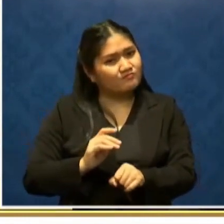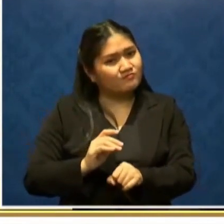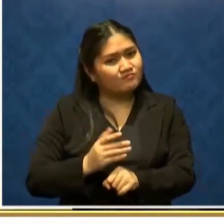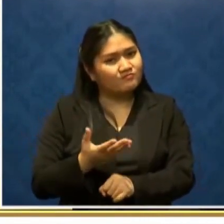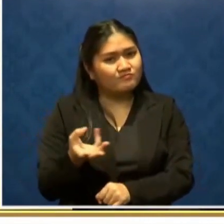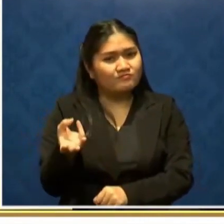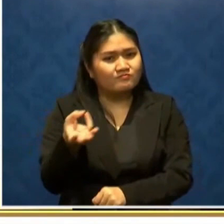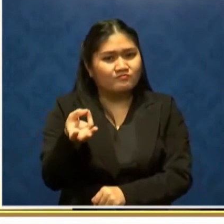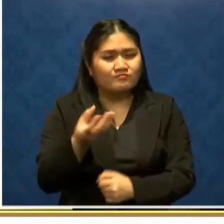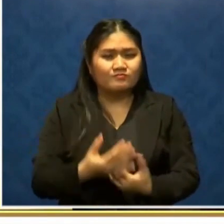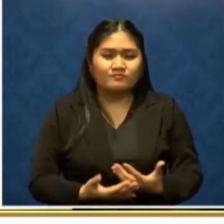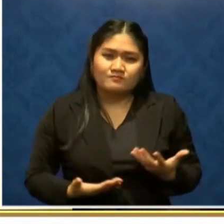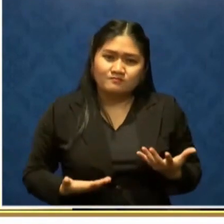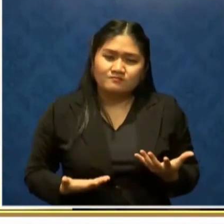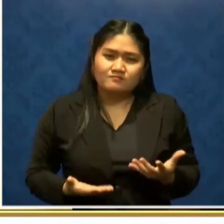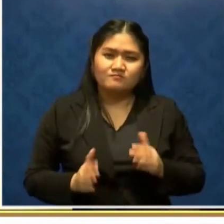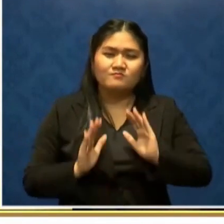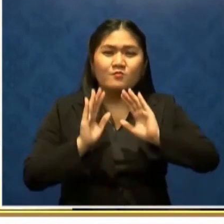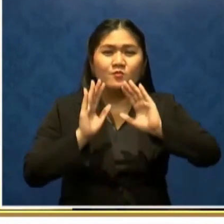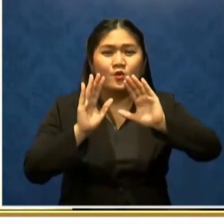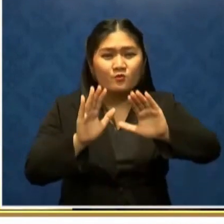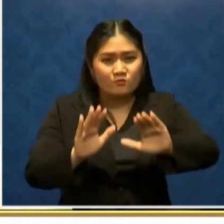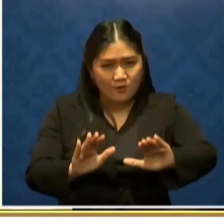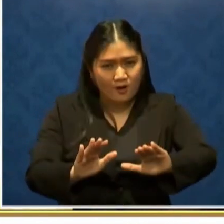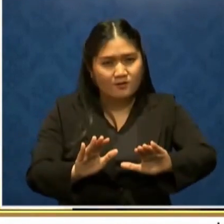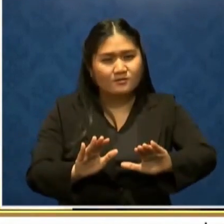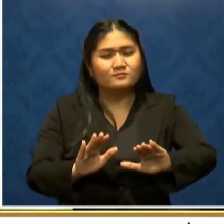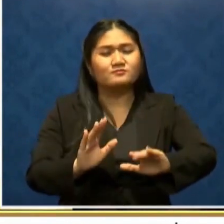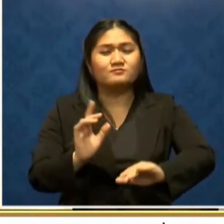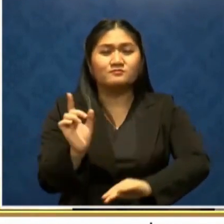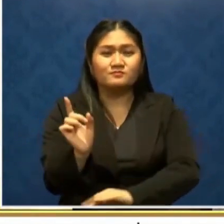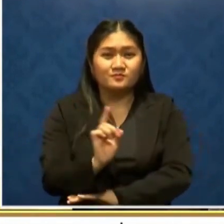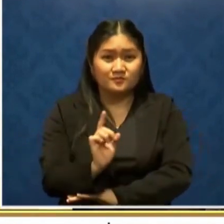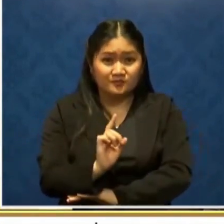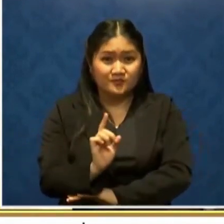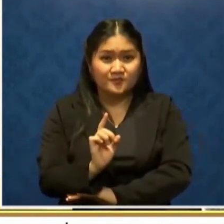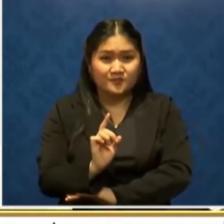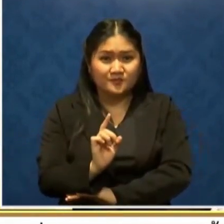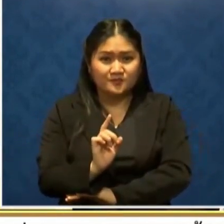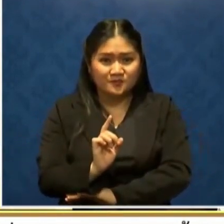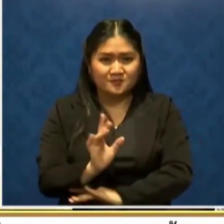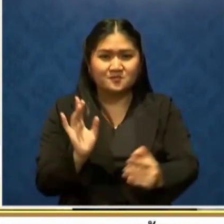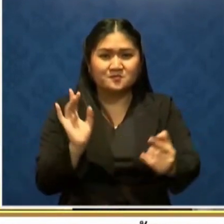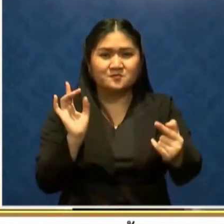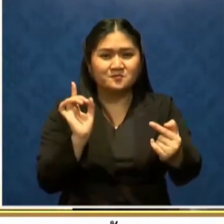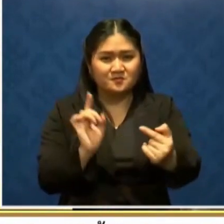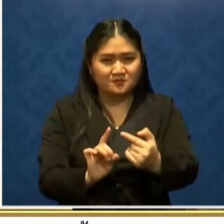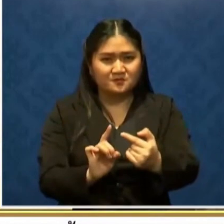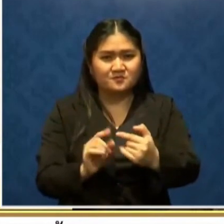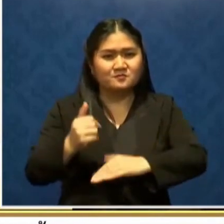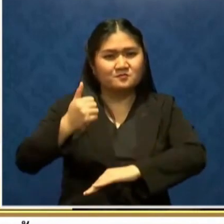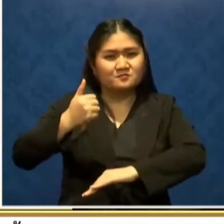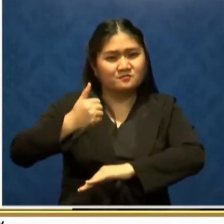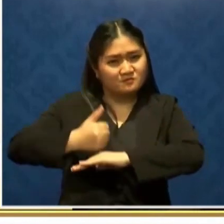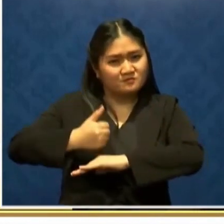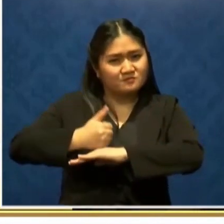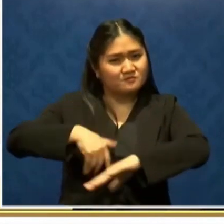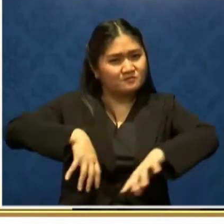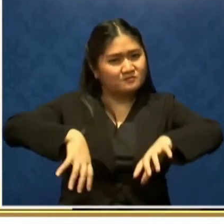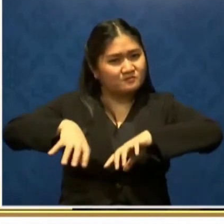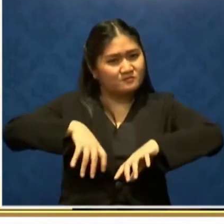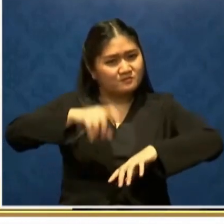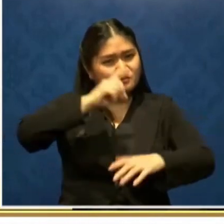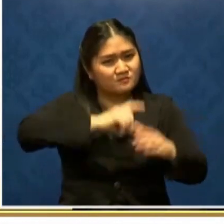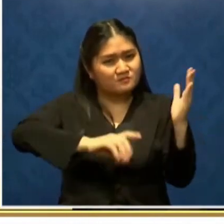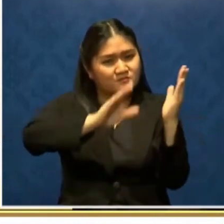ผมอยากจะควาก2เฮษstars พระทที่ดแนลสะดอน ไปถึงผู้ตบทหประเทศนะครับไม่ว่่1.